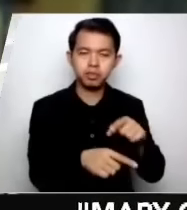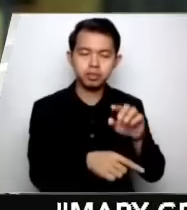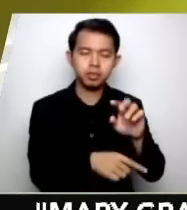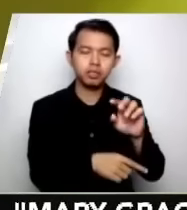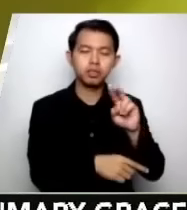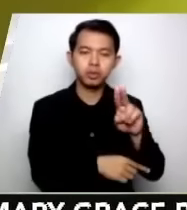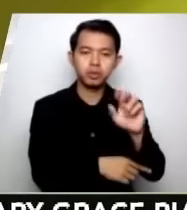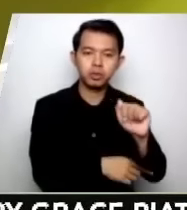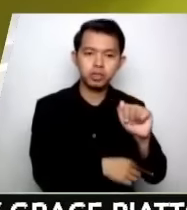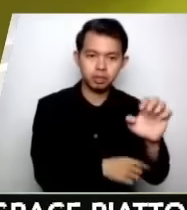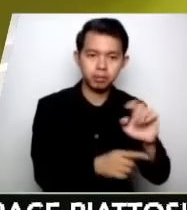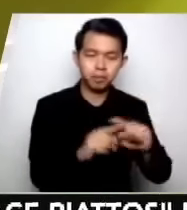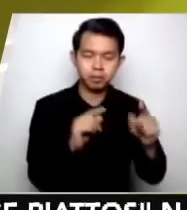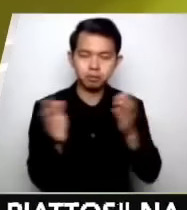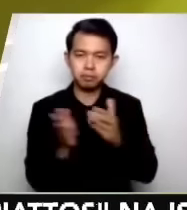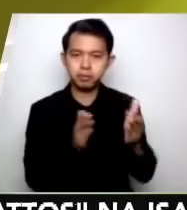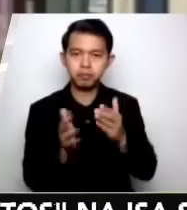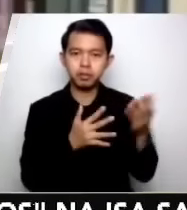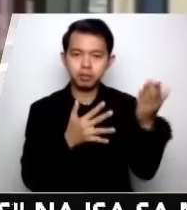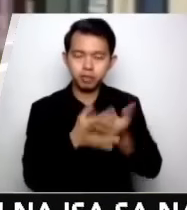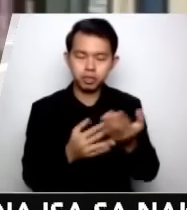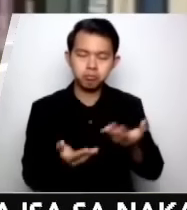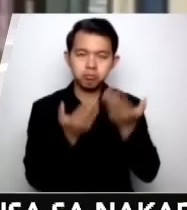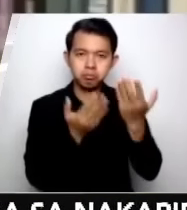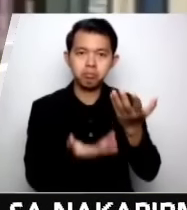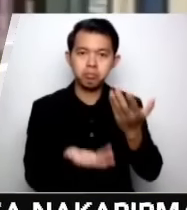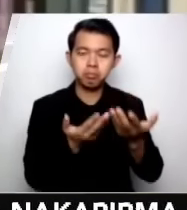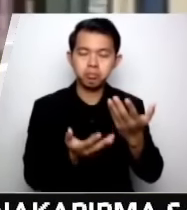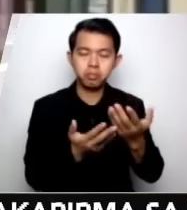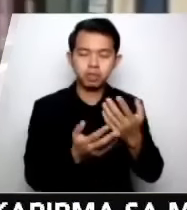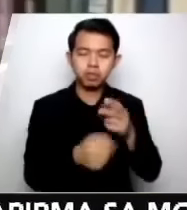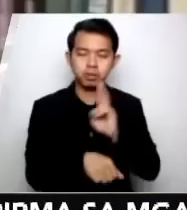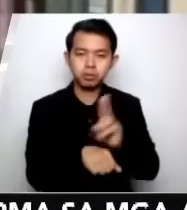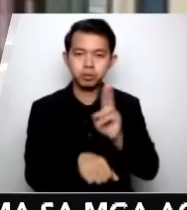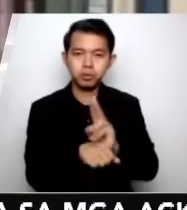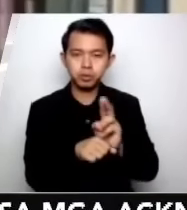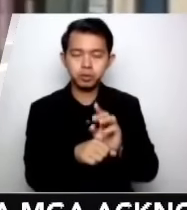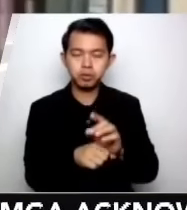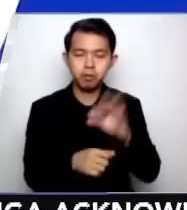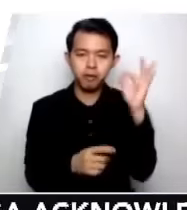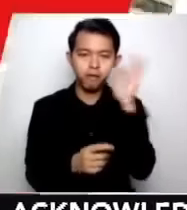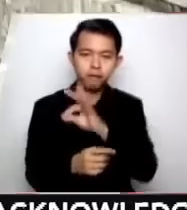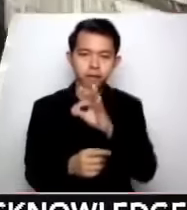raw na gumamit sila ng peking immigration clearances dahil wala raw silang travel record.